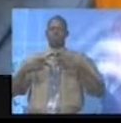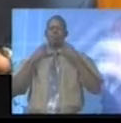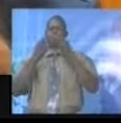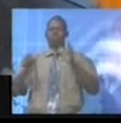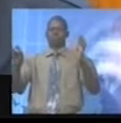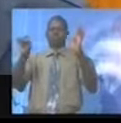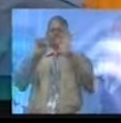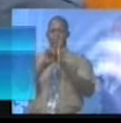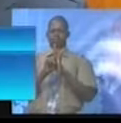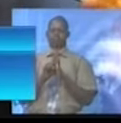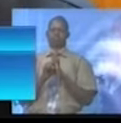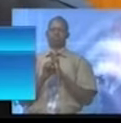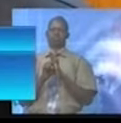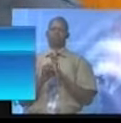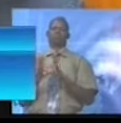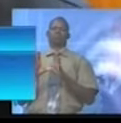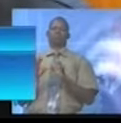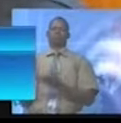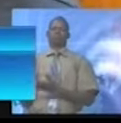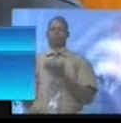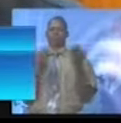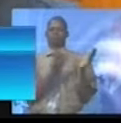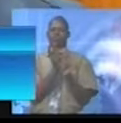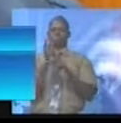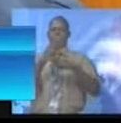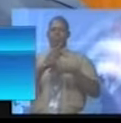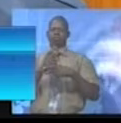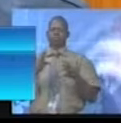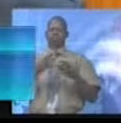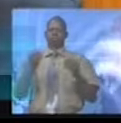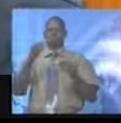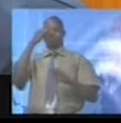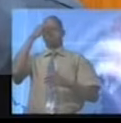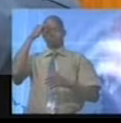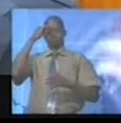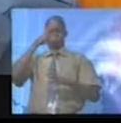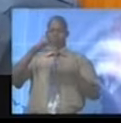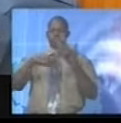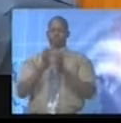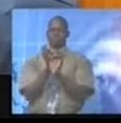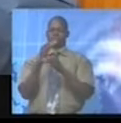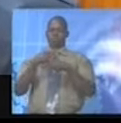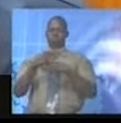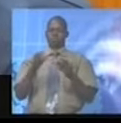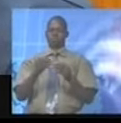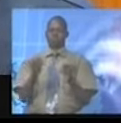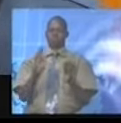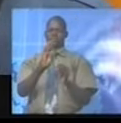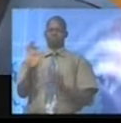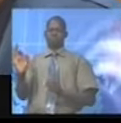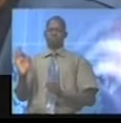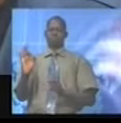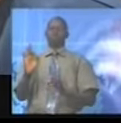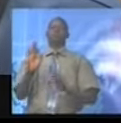l'interdiction pure et simple de l'importation de la production des sachets noirs, de toutes formes de sachets au Burkina Faso. Parce que l'impact